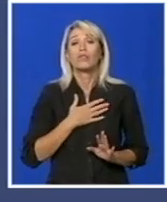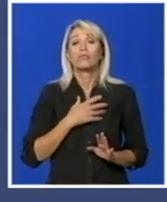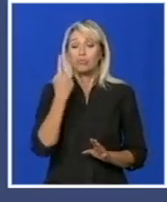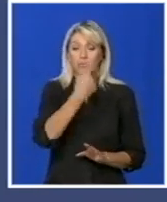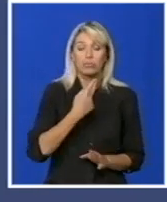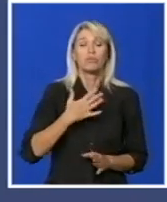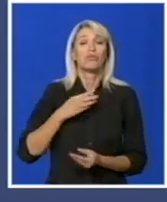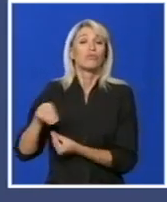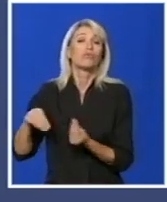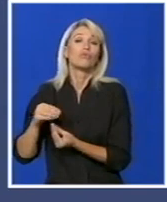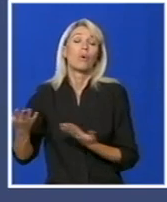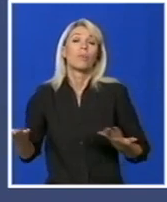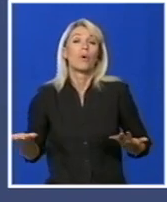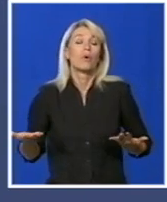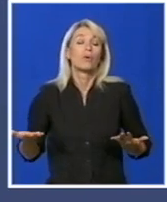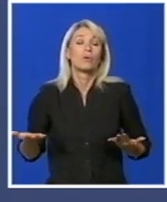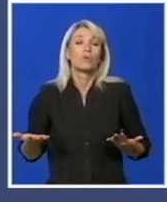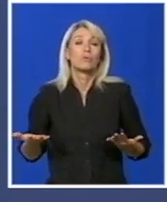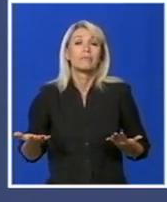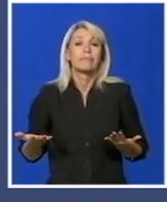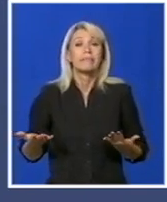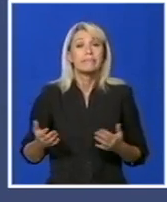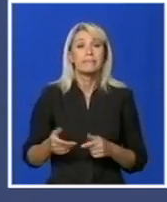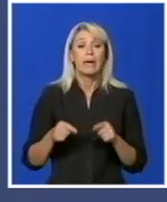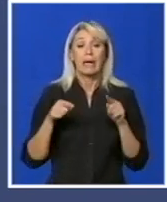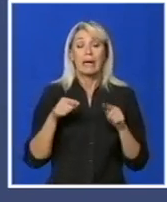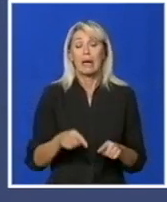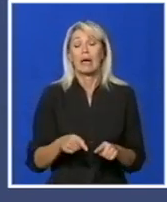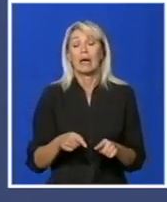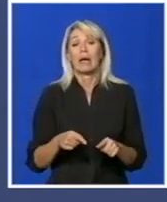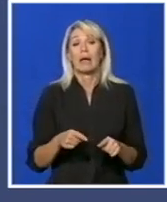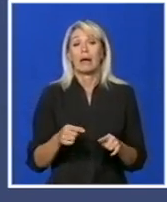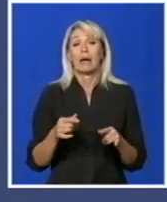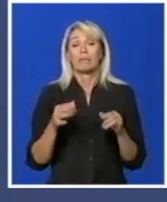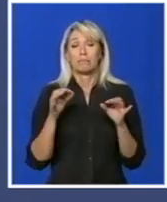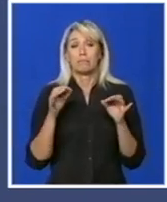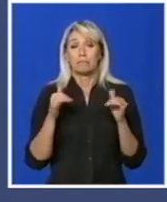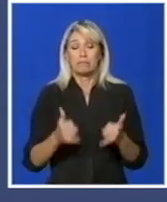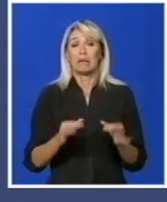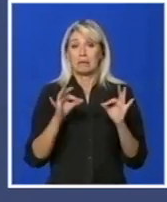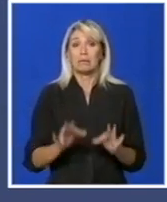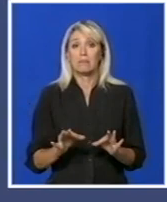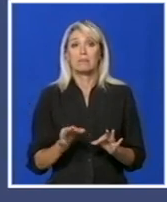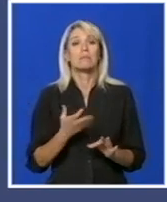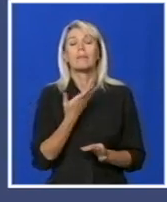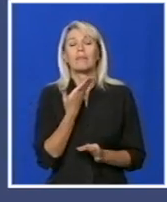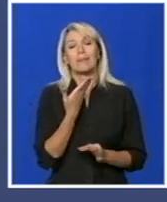porodicu, familiju sa kojim ide. U ovom slučaju, konkretnom, mi još uvek